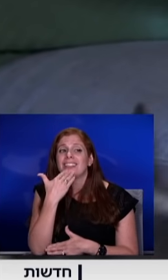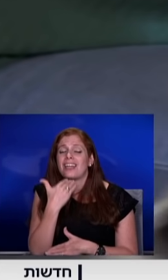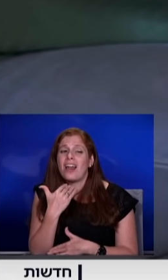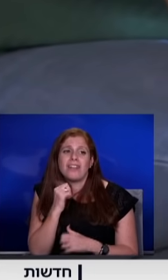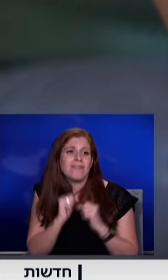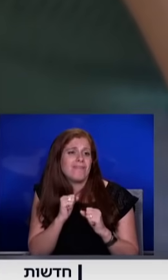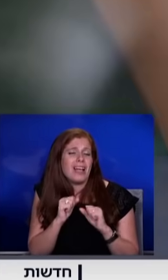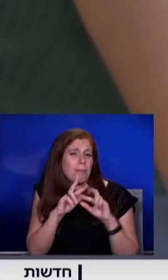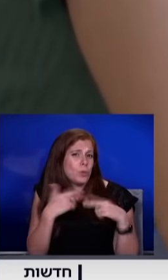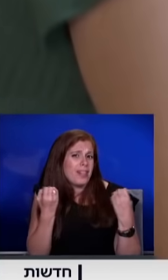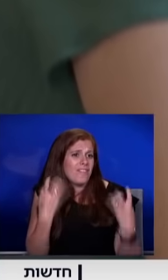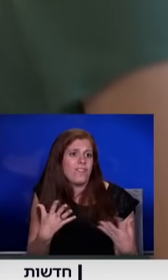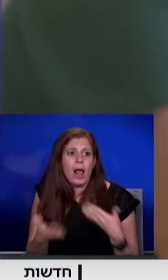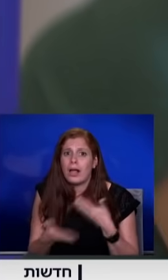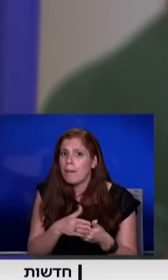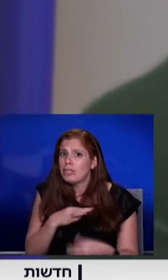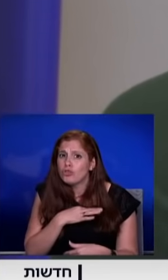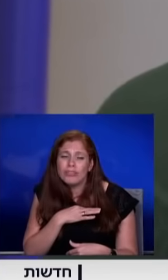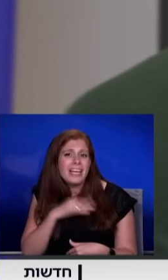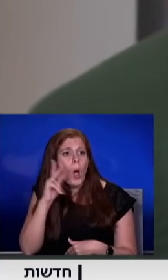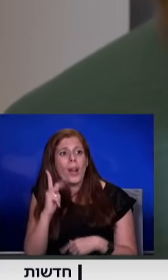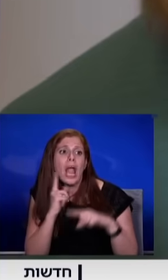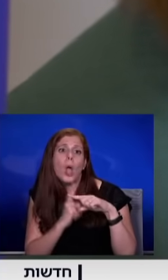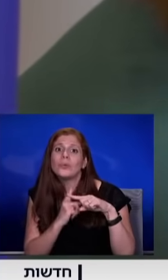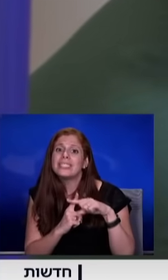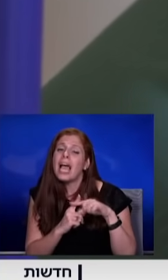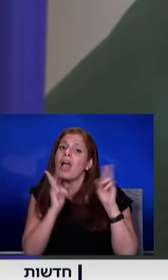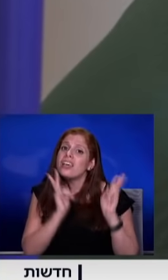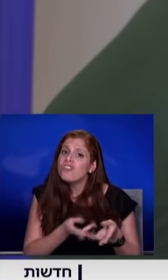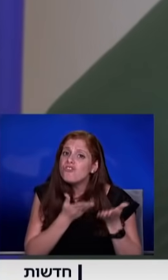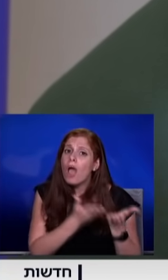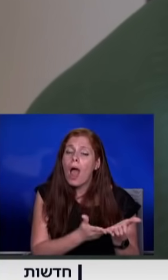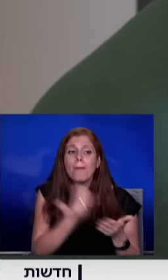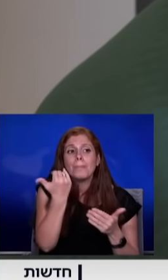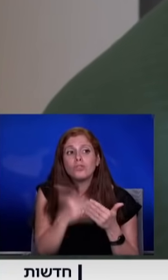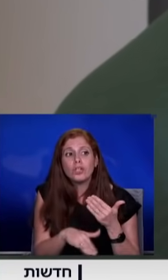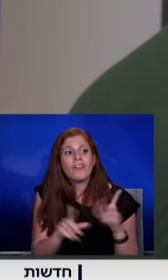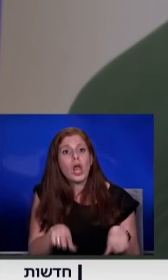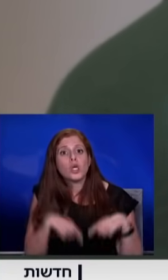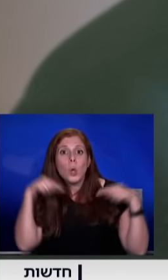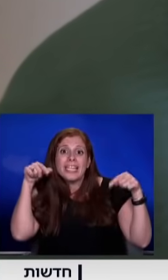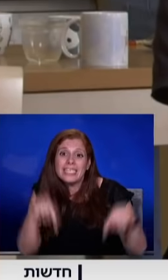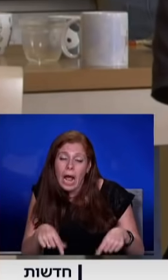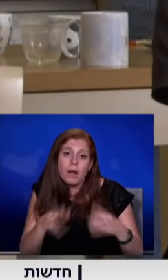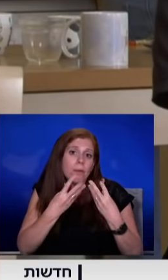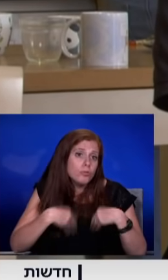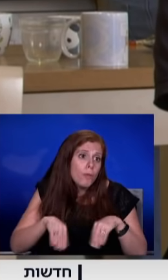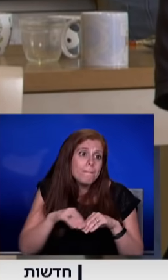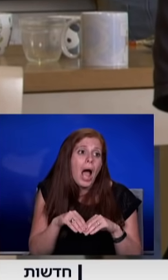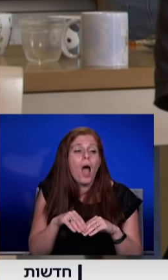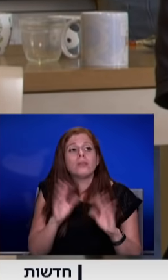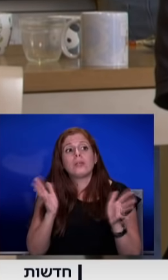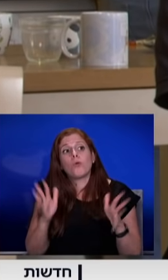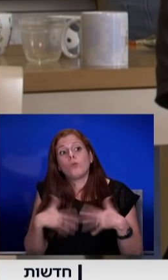נפלאה כלפי אשתי קרולינה, הנוצריה הקתולית. היא אפשרה לה בסופו של דבר לחיות כאן במשפחה, אז אני מאוד